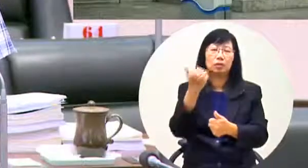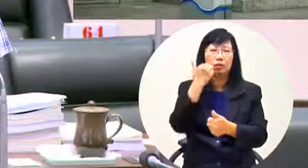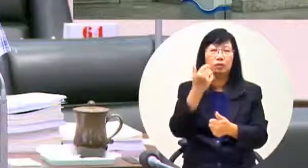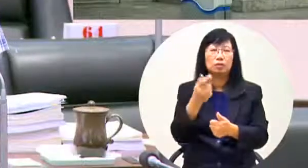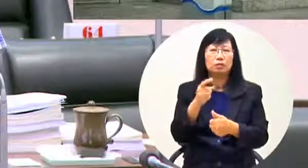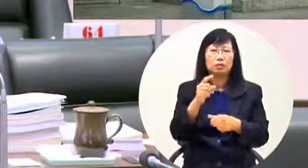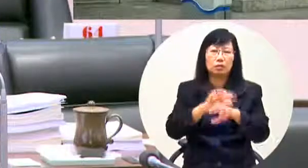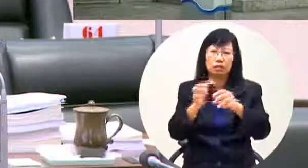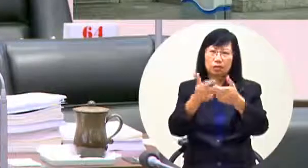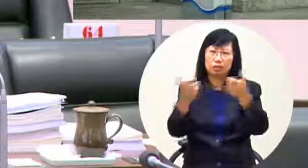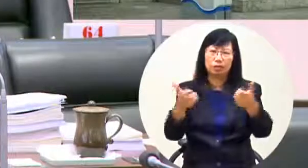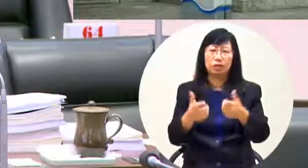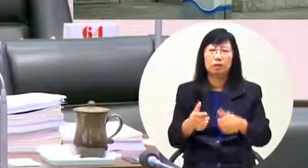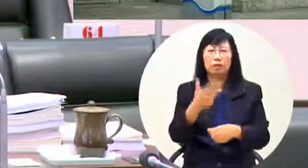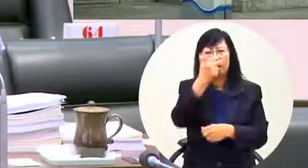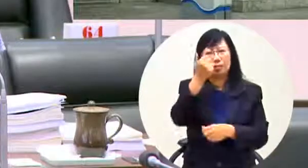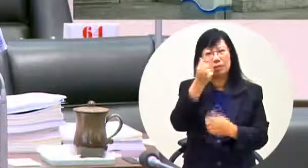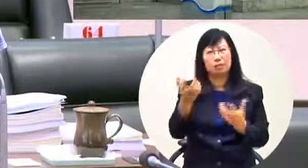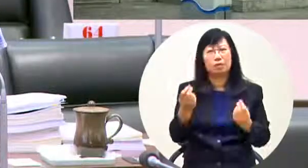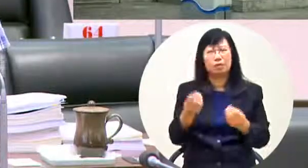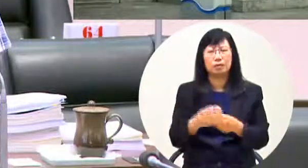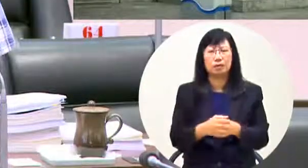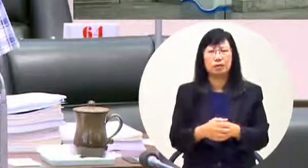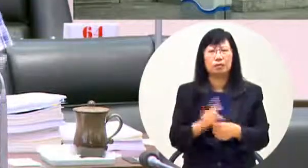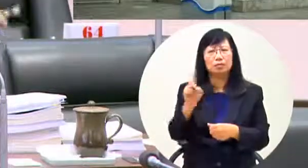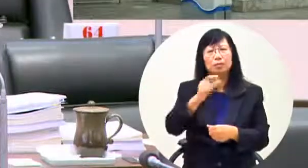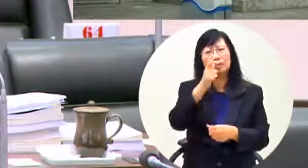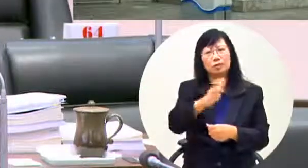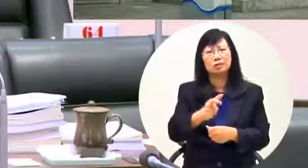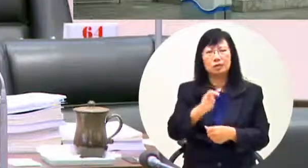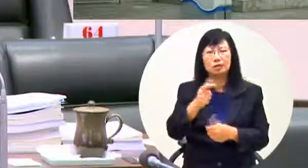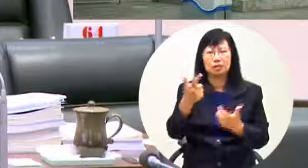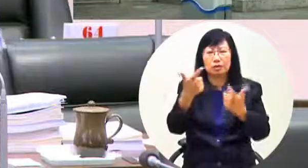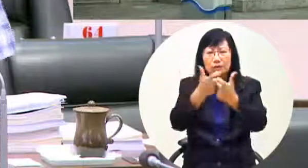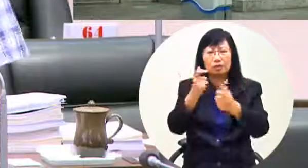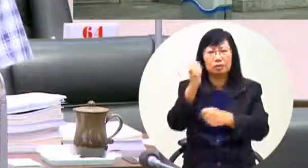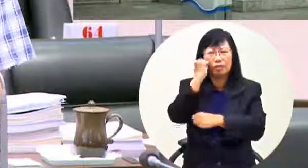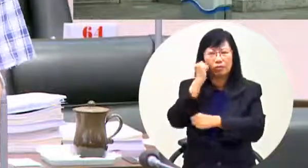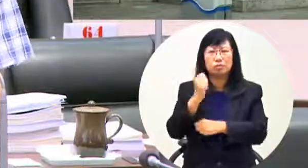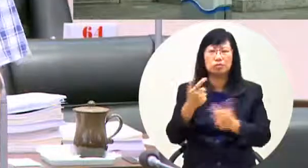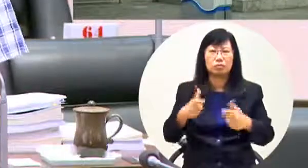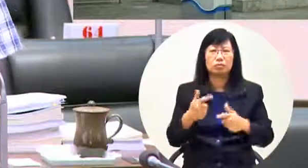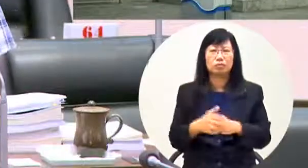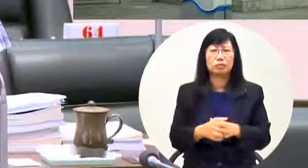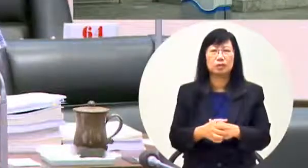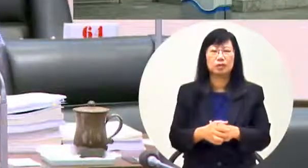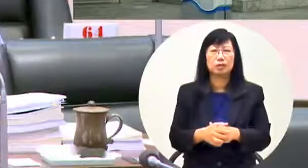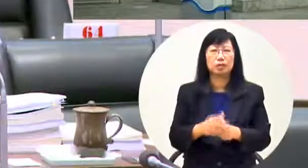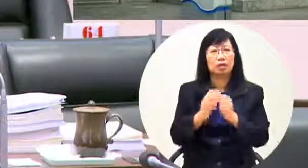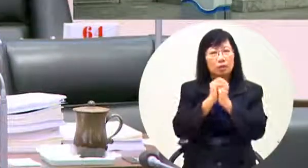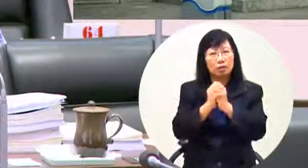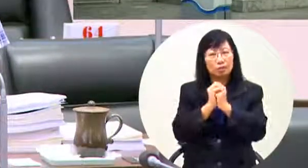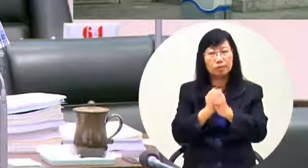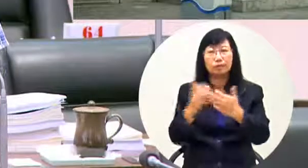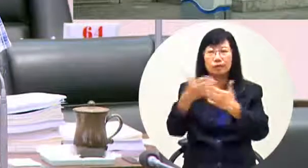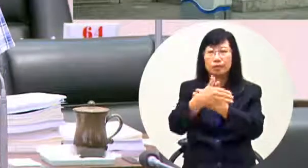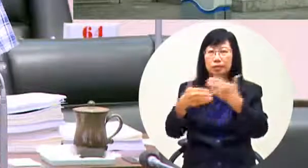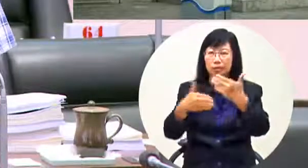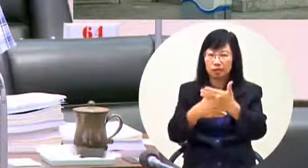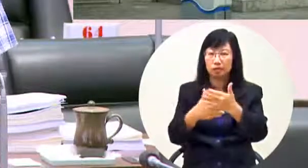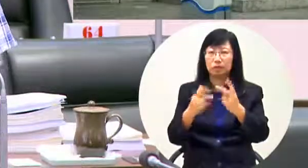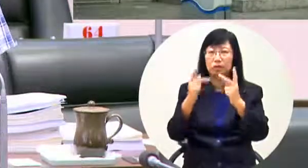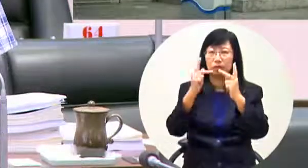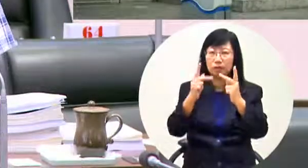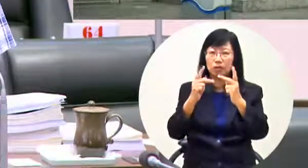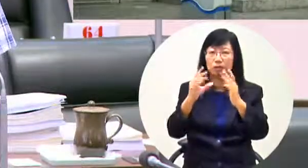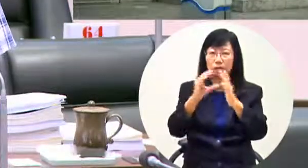居，所以我就拜托捷运局，拜托交通局，好好的督导未来的再规划，竟然，哦，